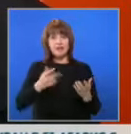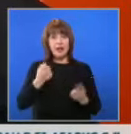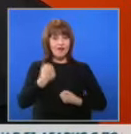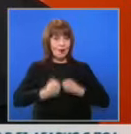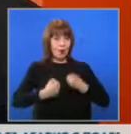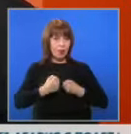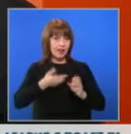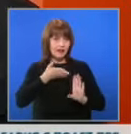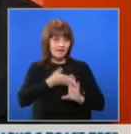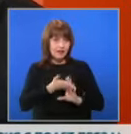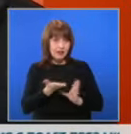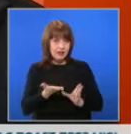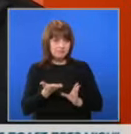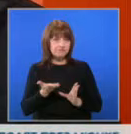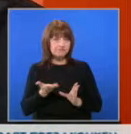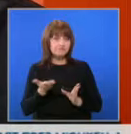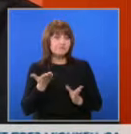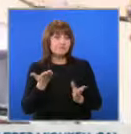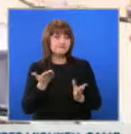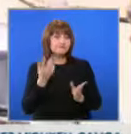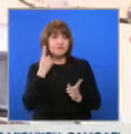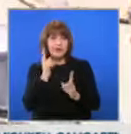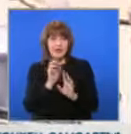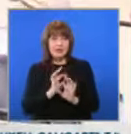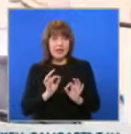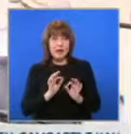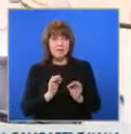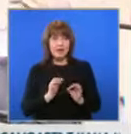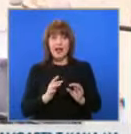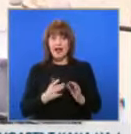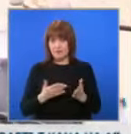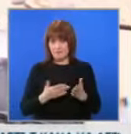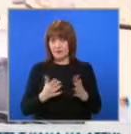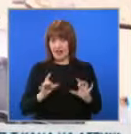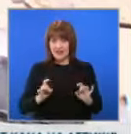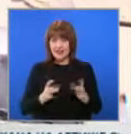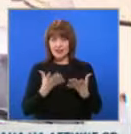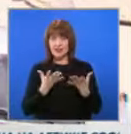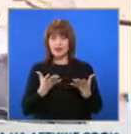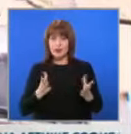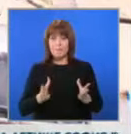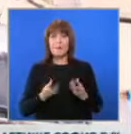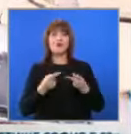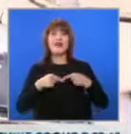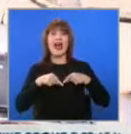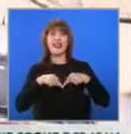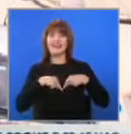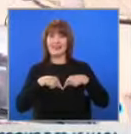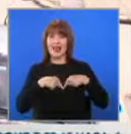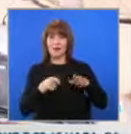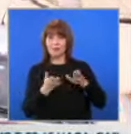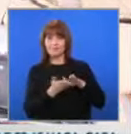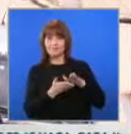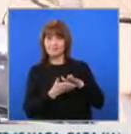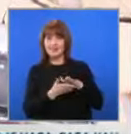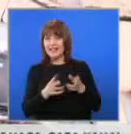починал, можем само да гадаем. Макар и отначало започващото дело при смяна на